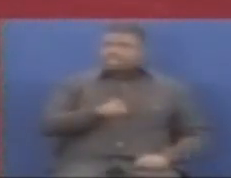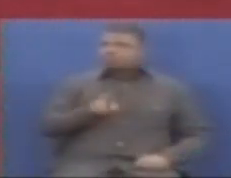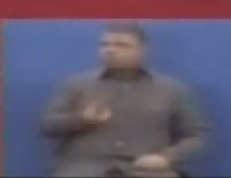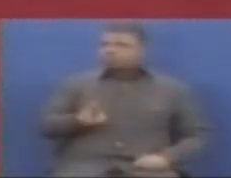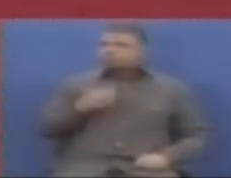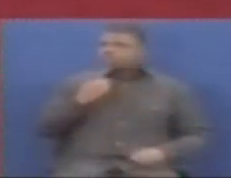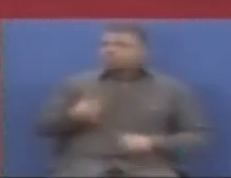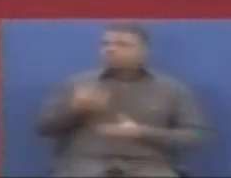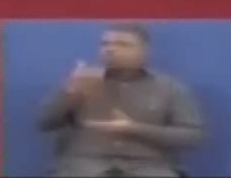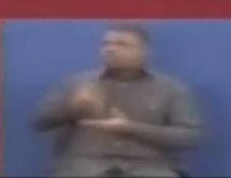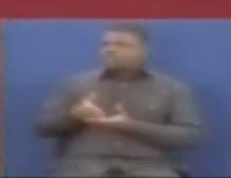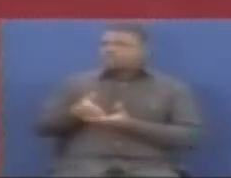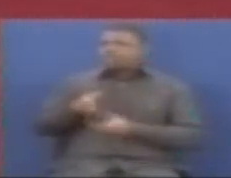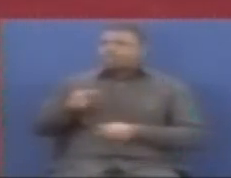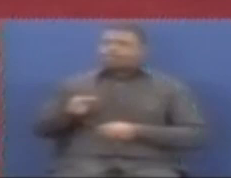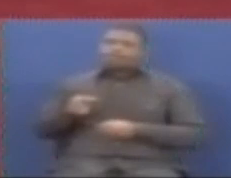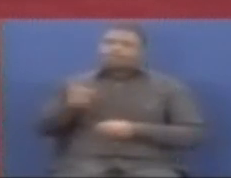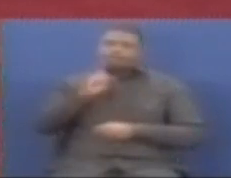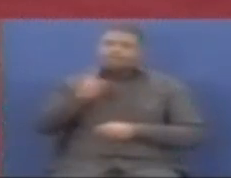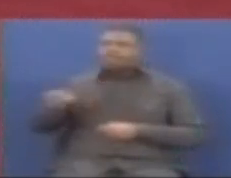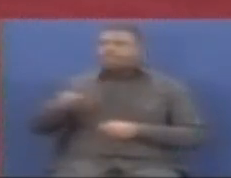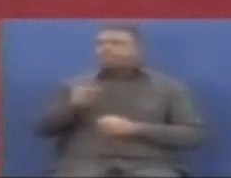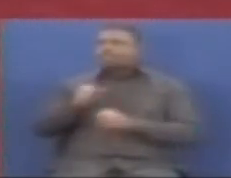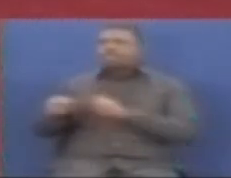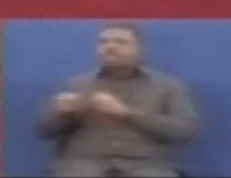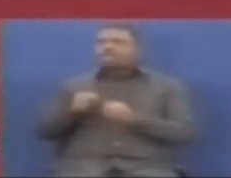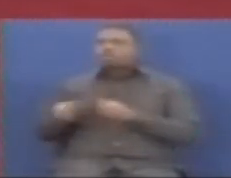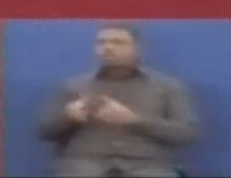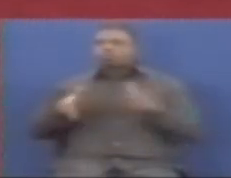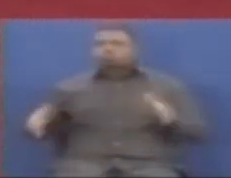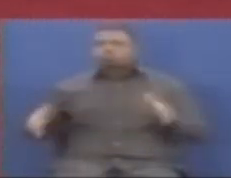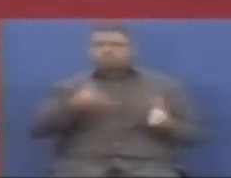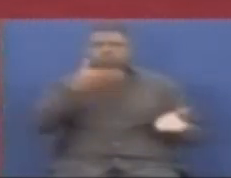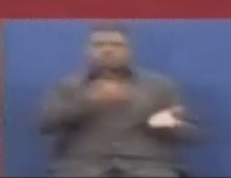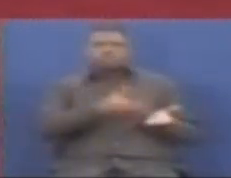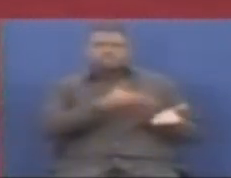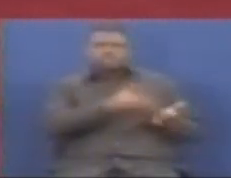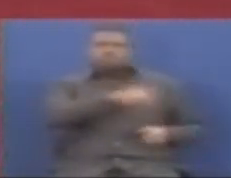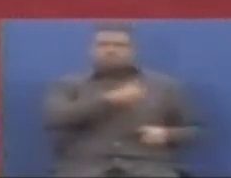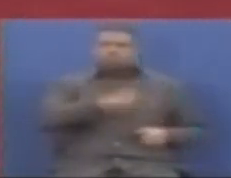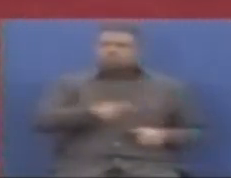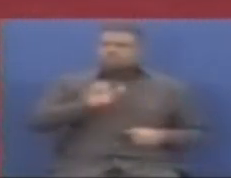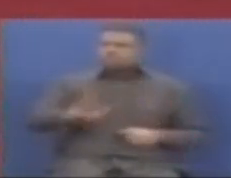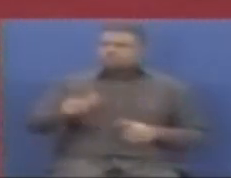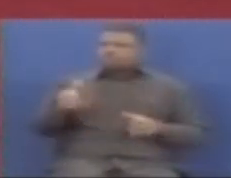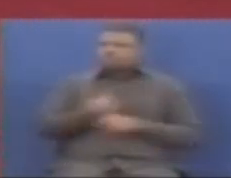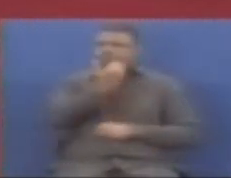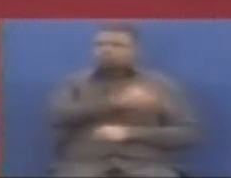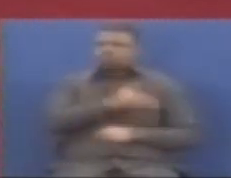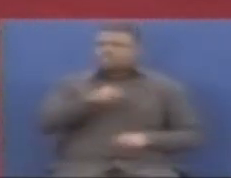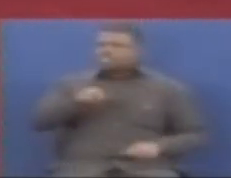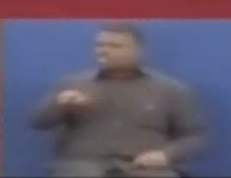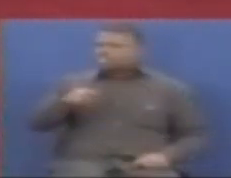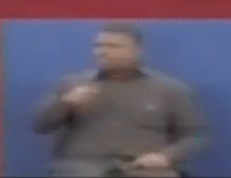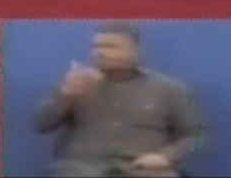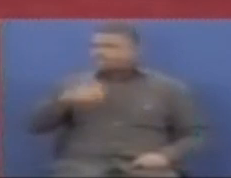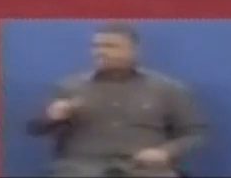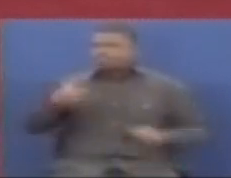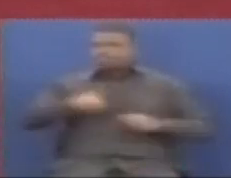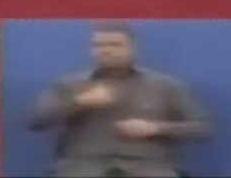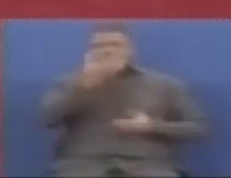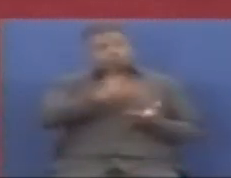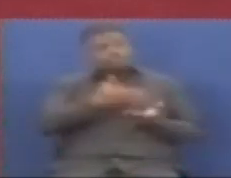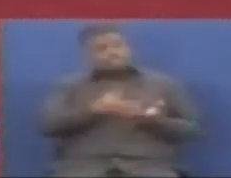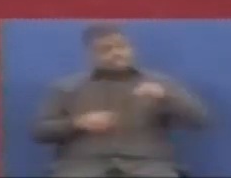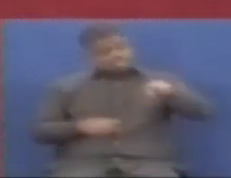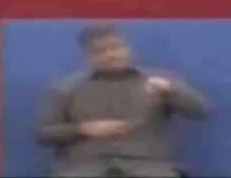ni miongoni mwa mama ambao wamekuwa wapiganaji wakubwa sana katika kuhakikisha wananchi wake wanapata huduma hii muhimu sana ya maji. Mimi nimhakikishie